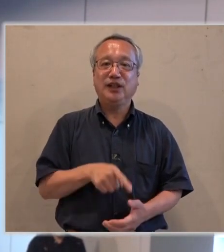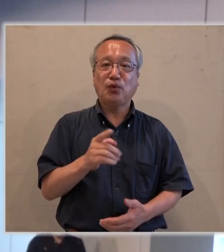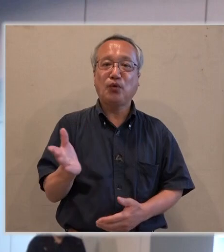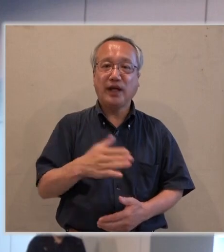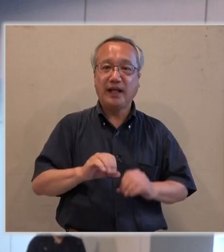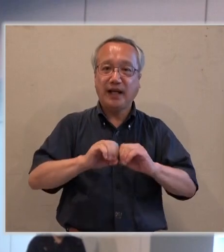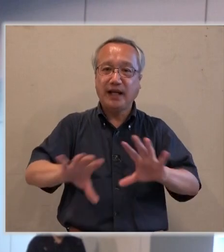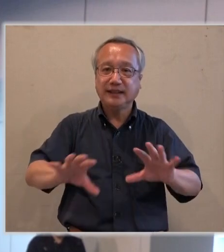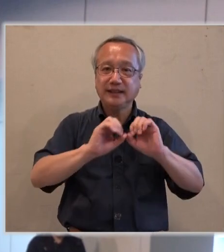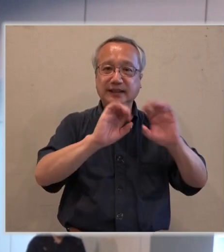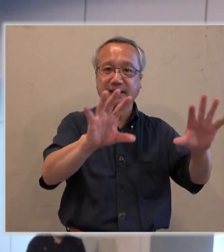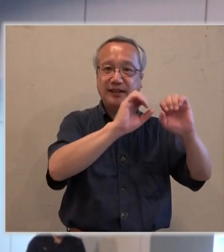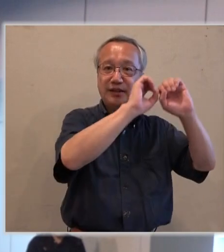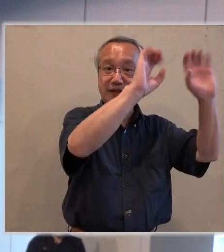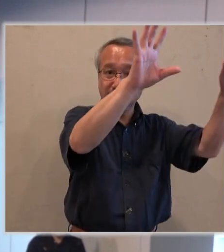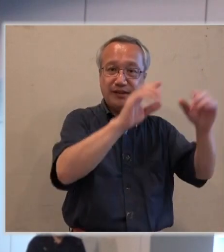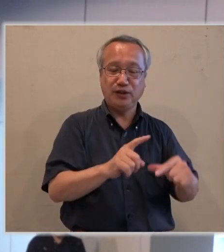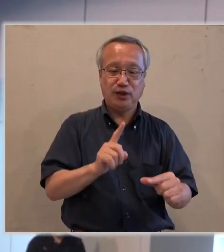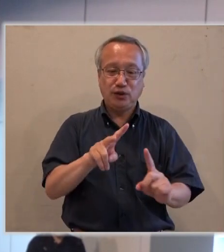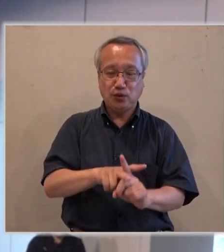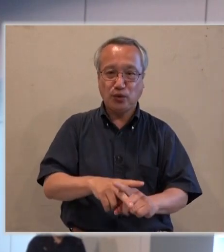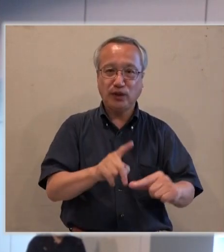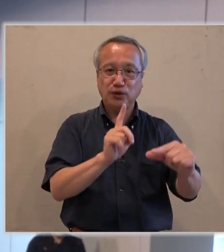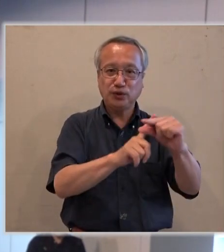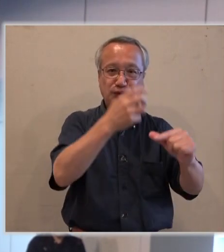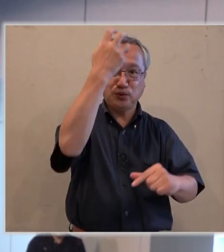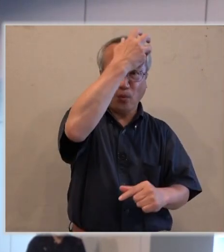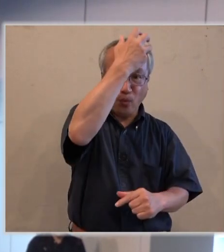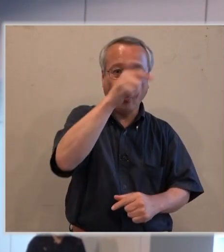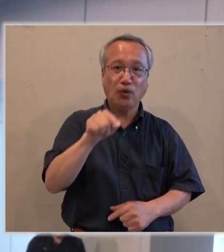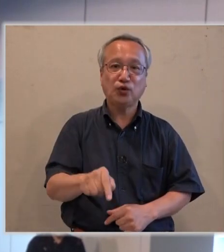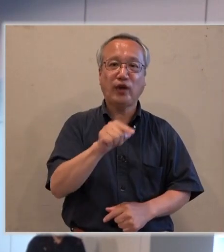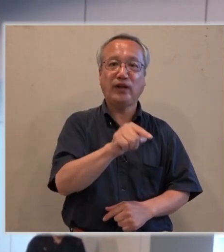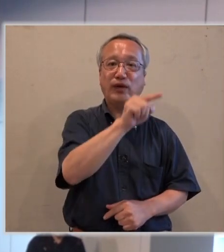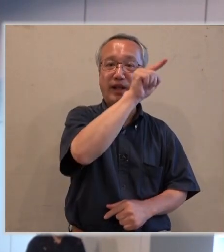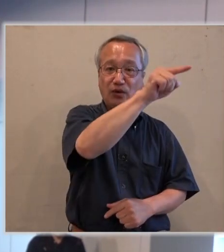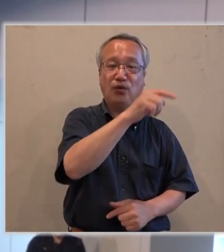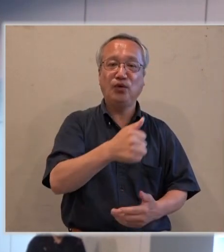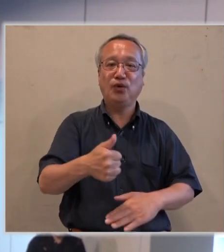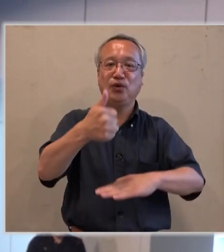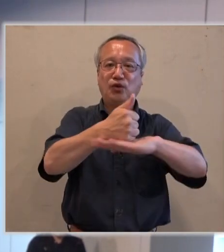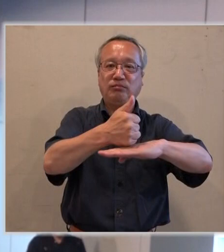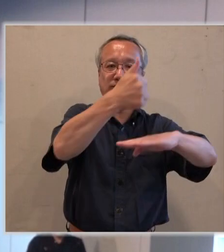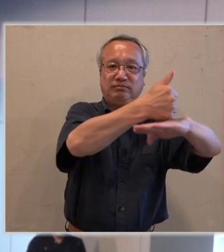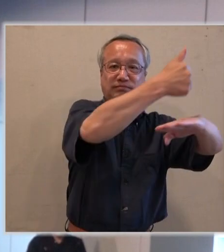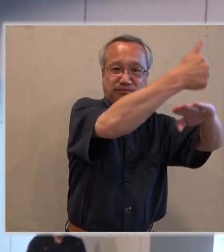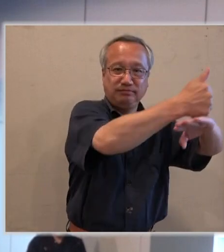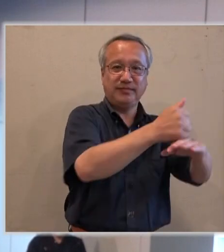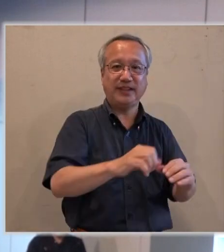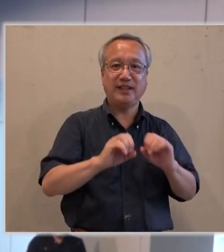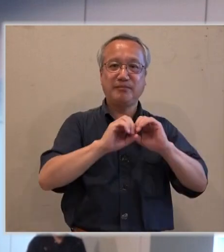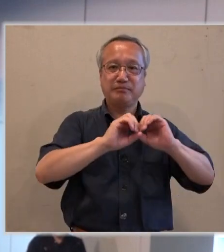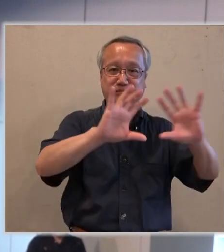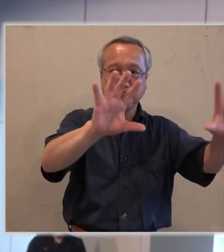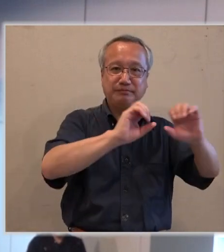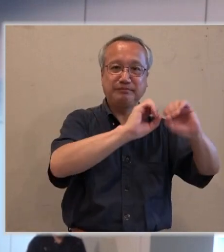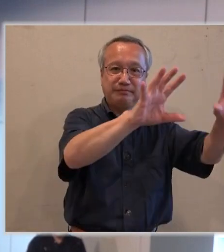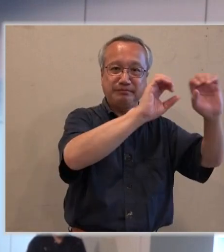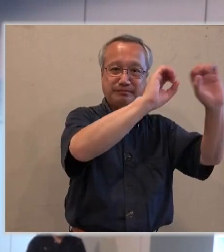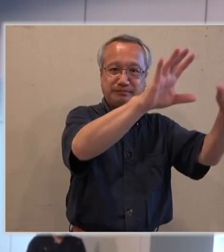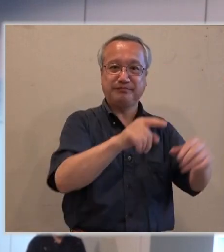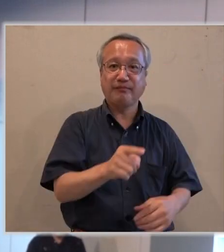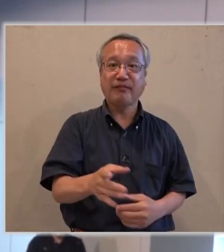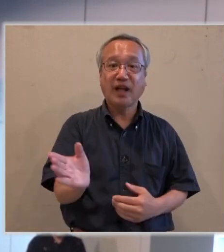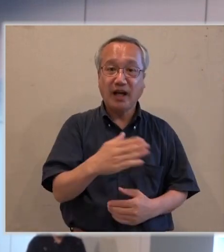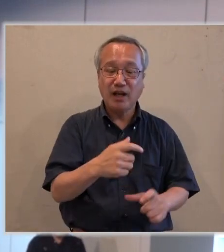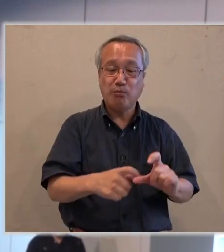ただいて、小学校中学校高校それぞれのトップの方、校長先生に発信されて、そこから